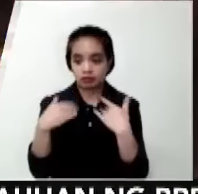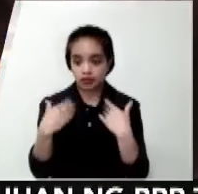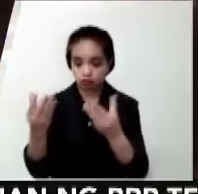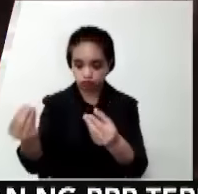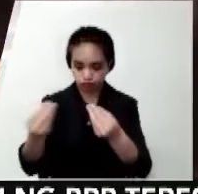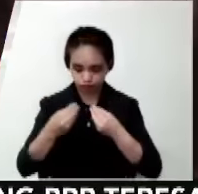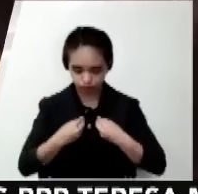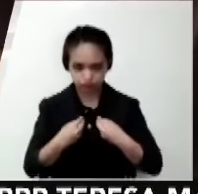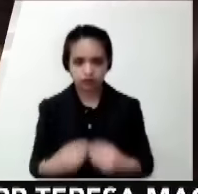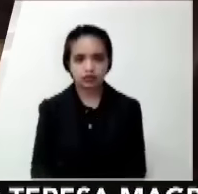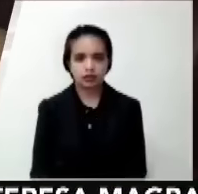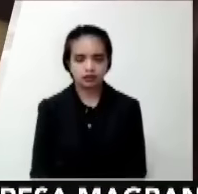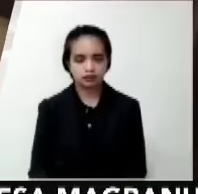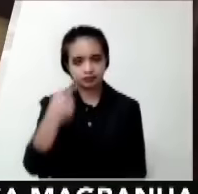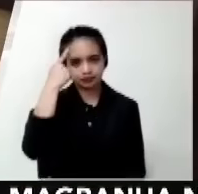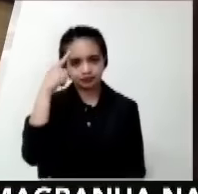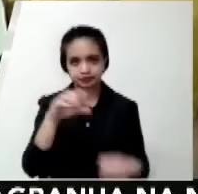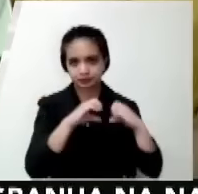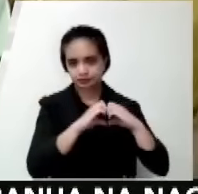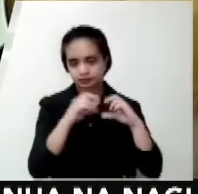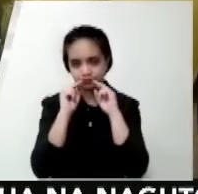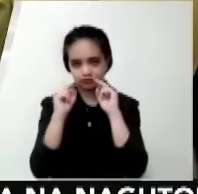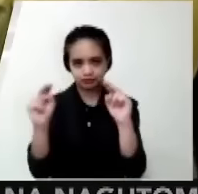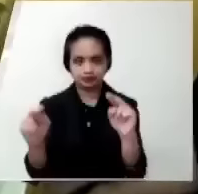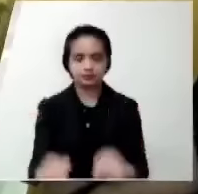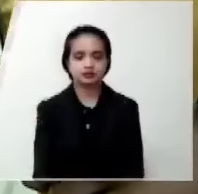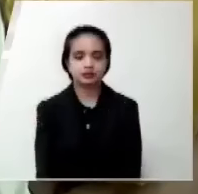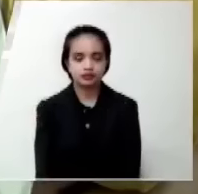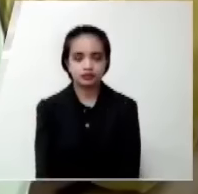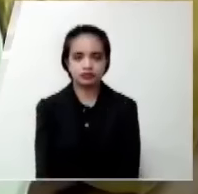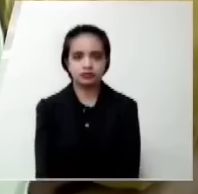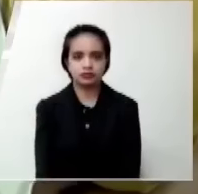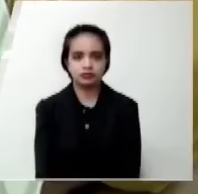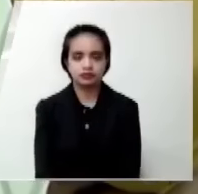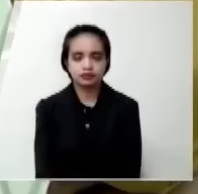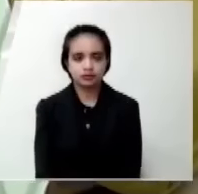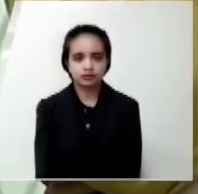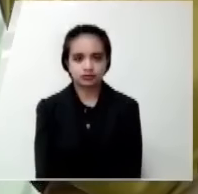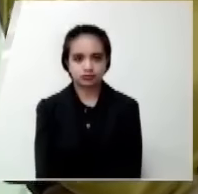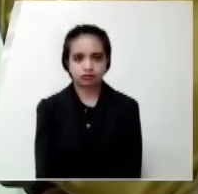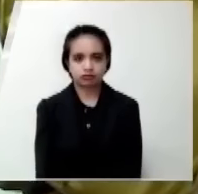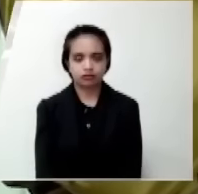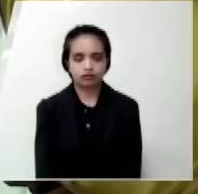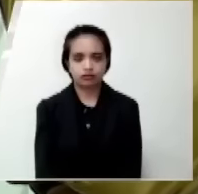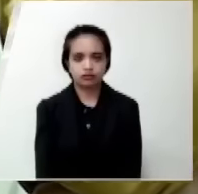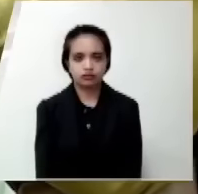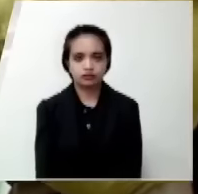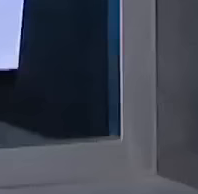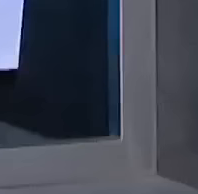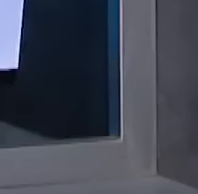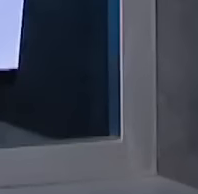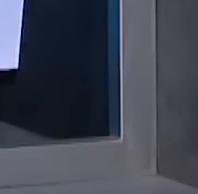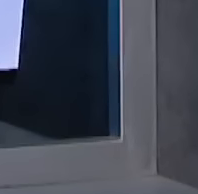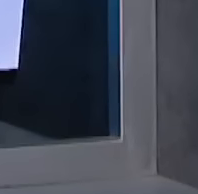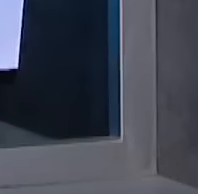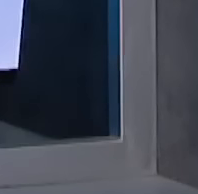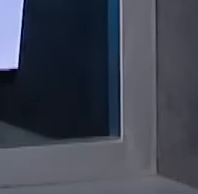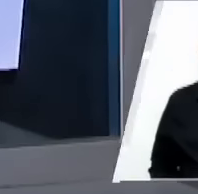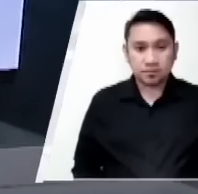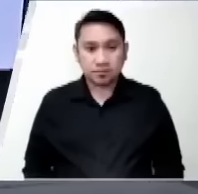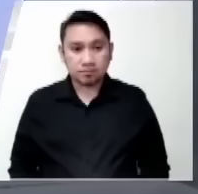Para sa GMA Integrated News, Marisol Abdurrahman, Nakatuto, 24 Oras.